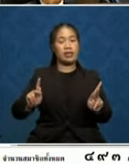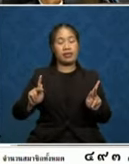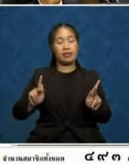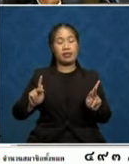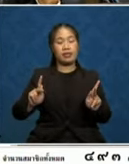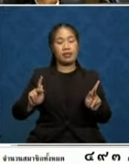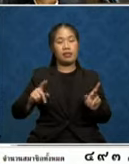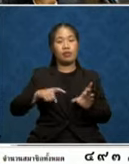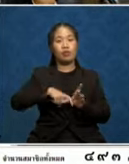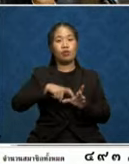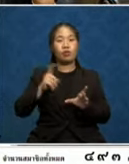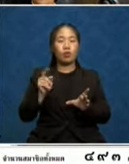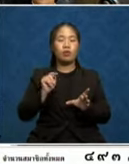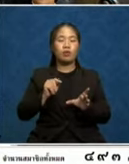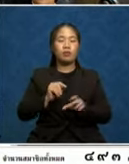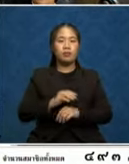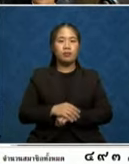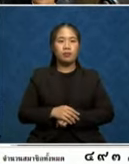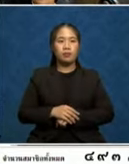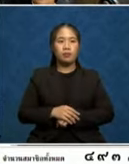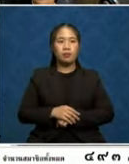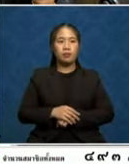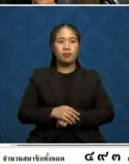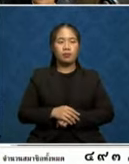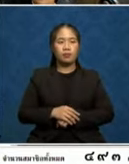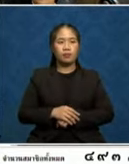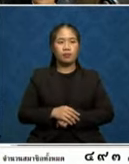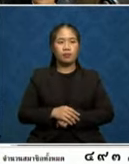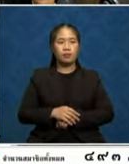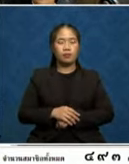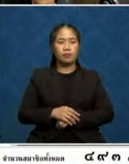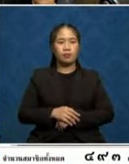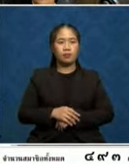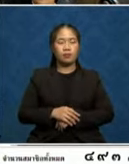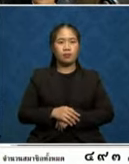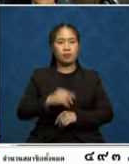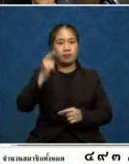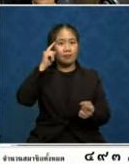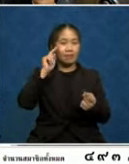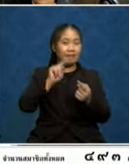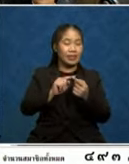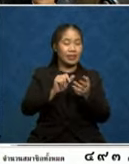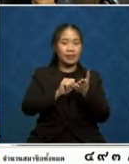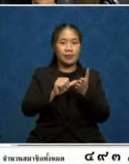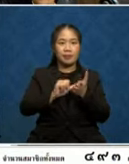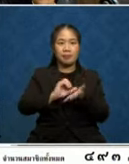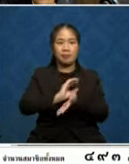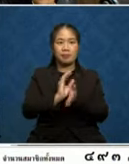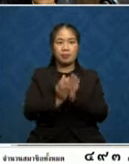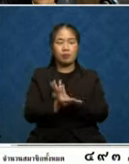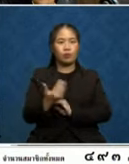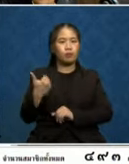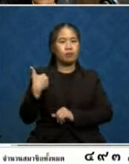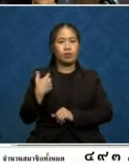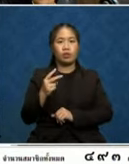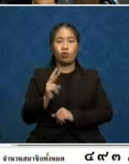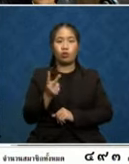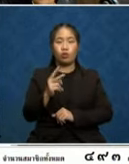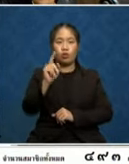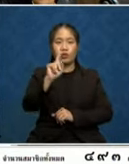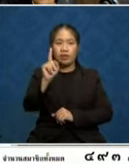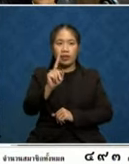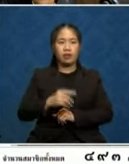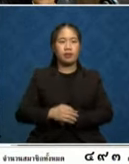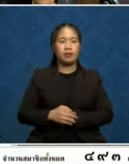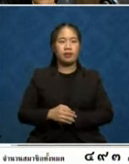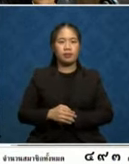ยถอนไปเพื่อไปปรับปรุงมอยู่สองคนเดียเครับคนที่หนึกกลไปร่างเด